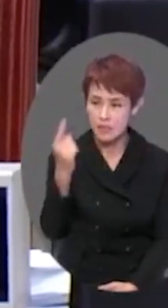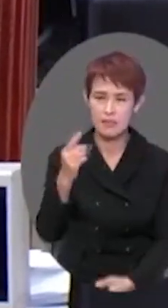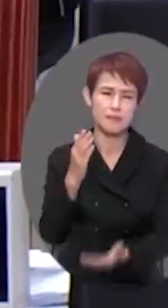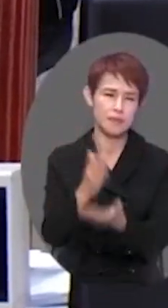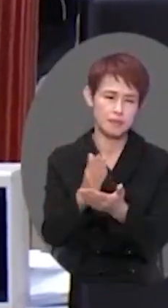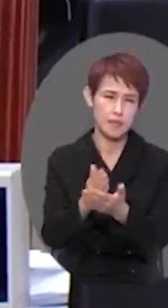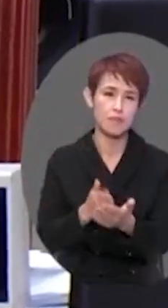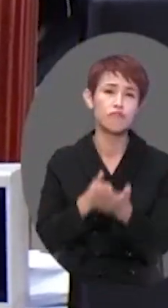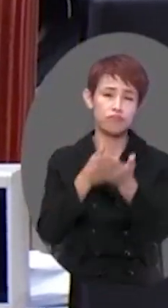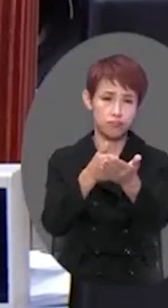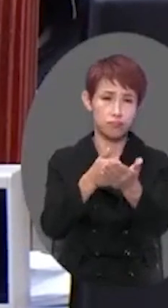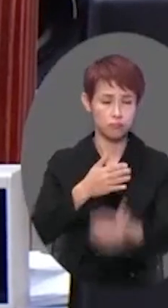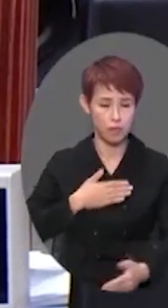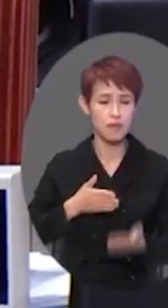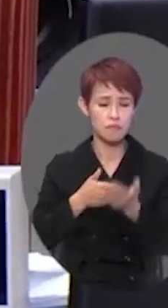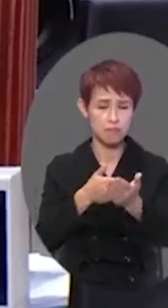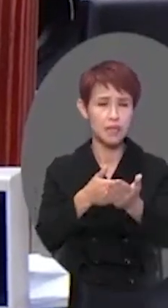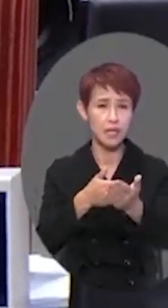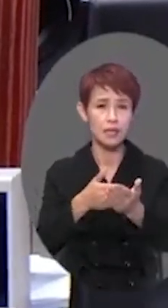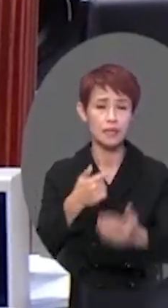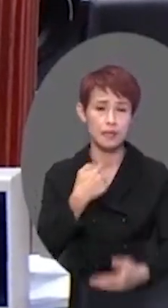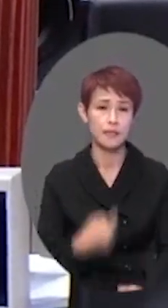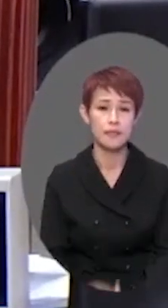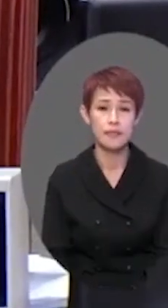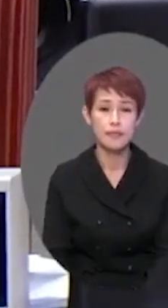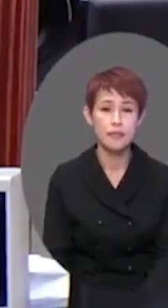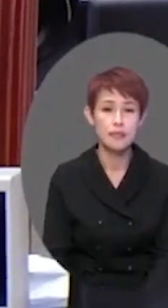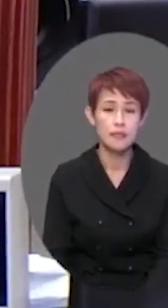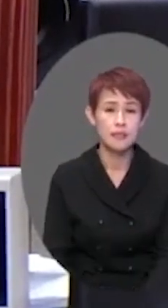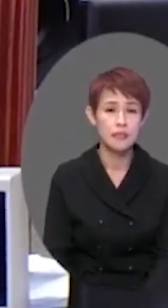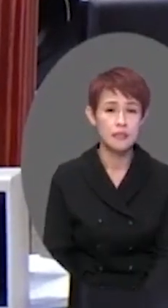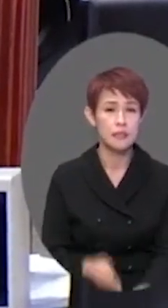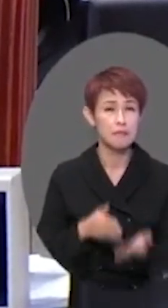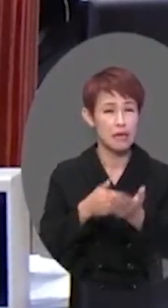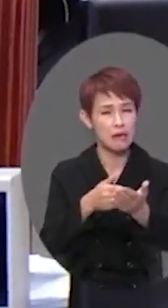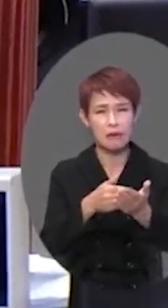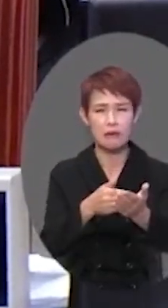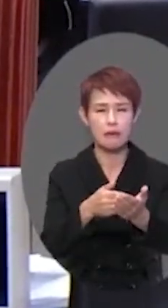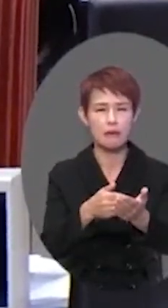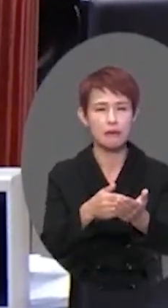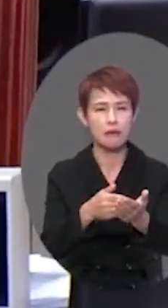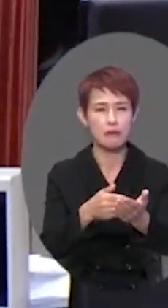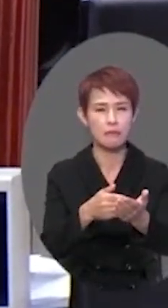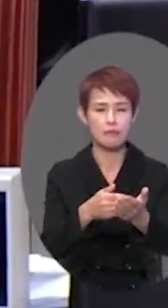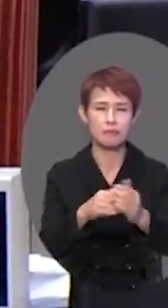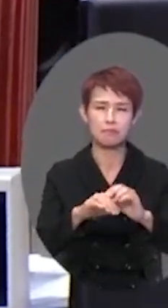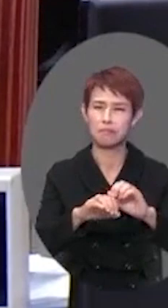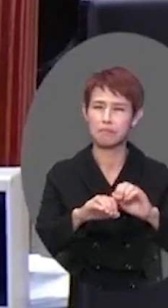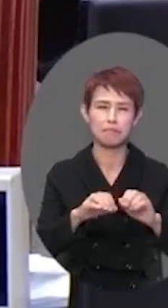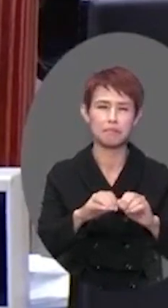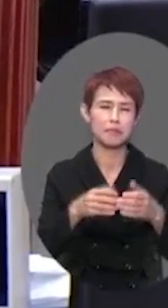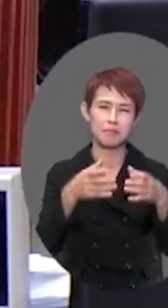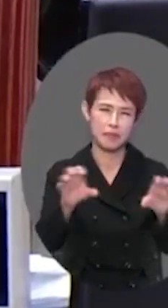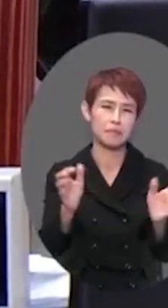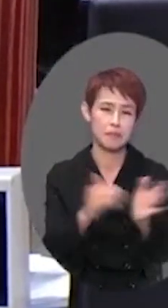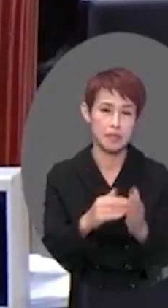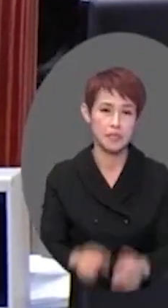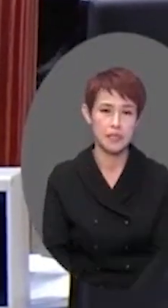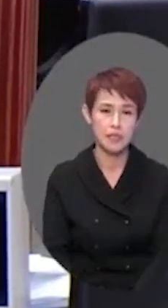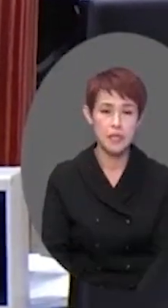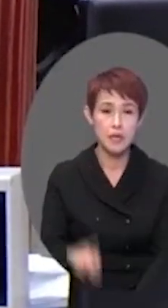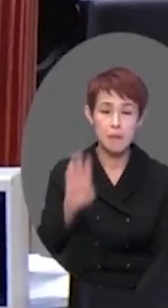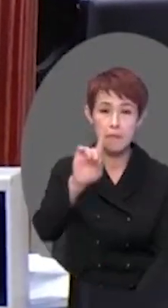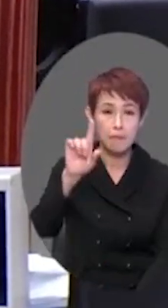제안입니다. 예, 그래서 그런데 이미 그 제안이 깨졌고 지난번에 해결될 일이고 박정훈